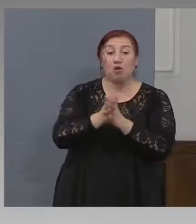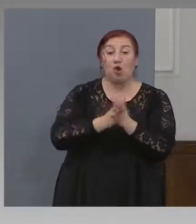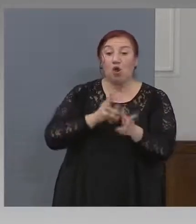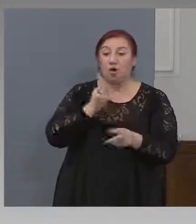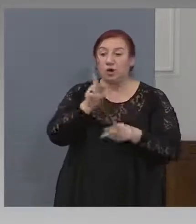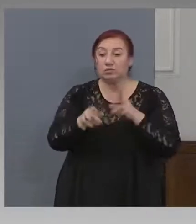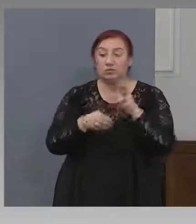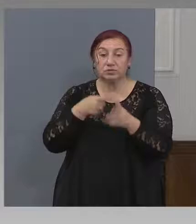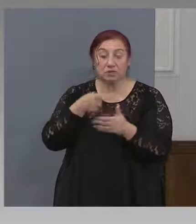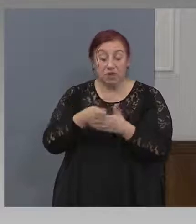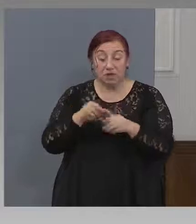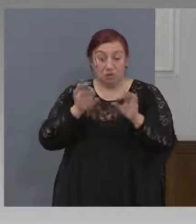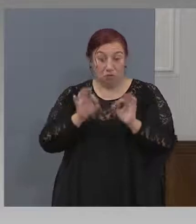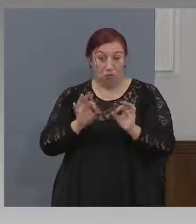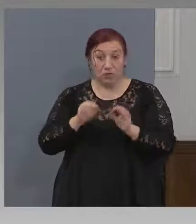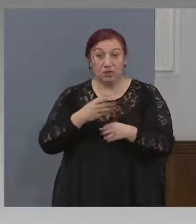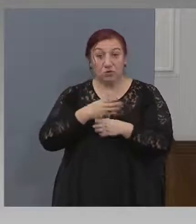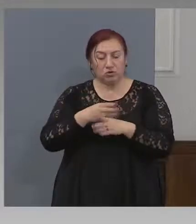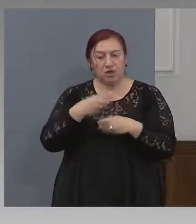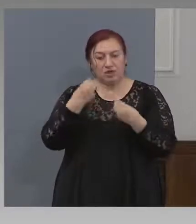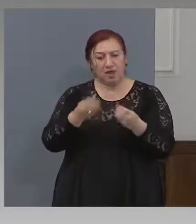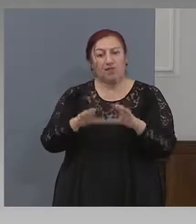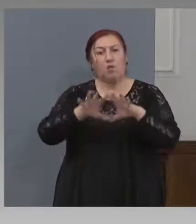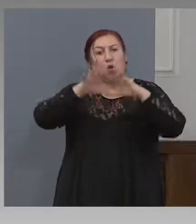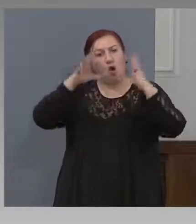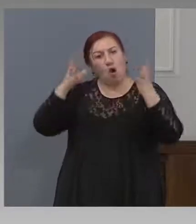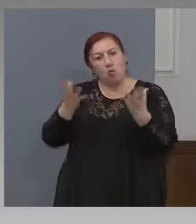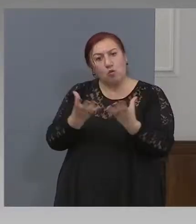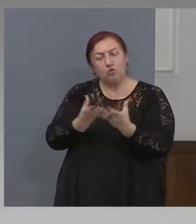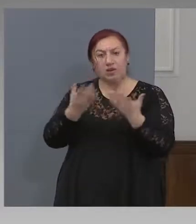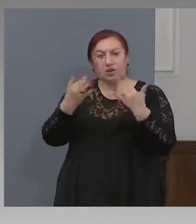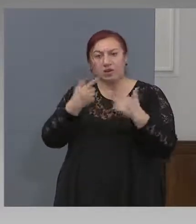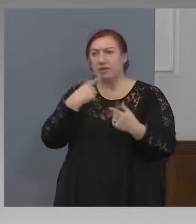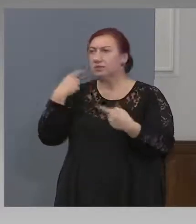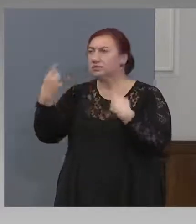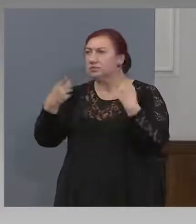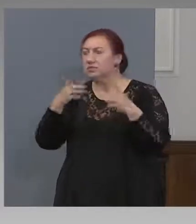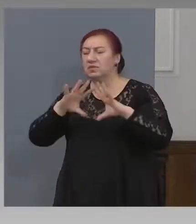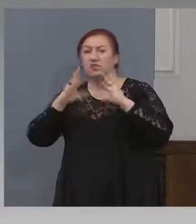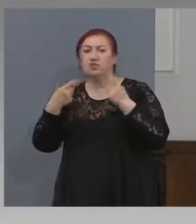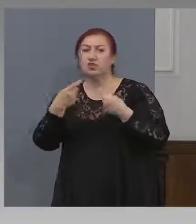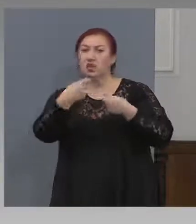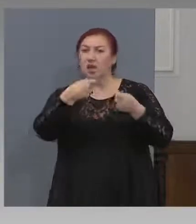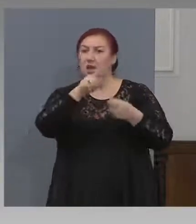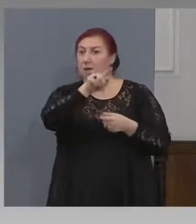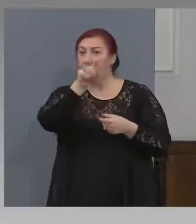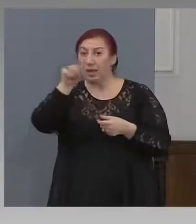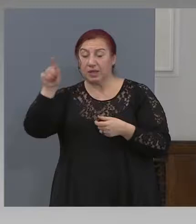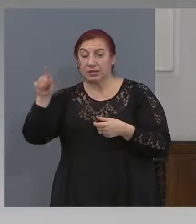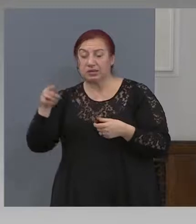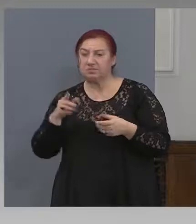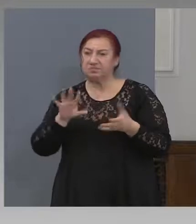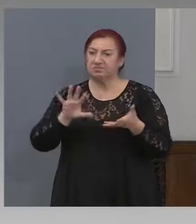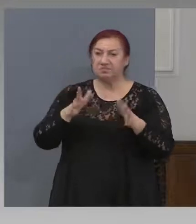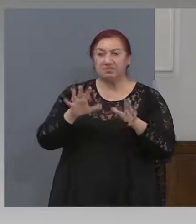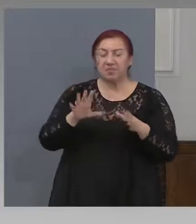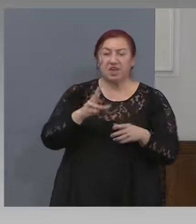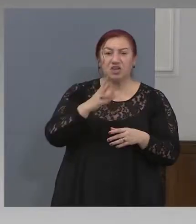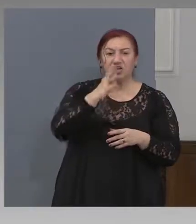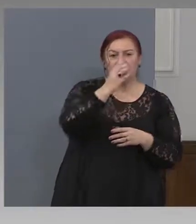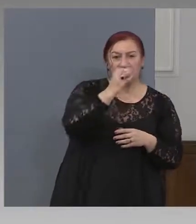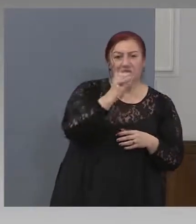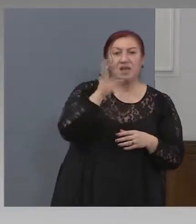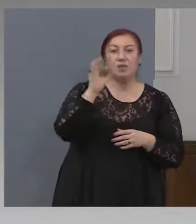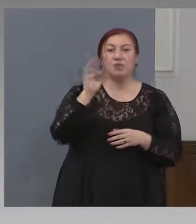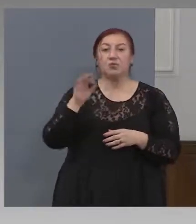продължава, давам обобщени данни за всички търговски вериги в сдружението, да се движи между 40 и 50%. И това